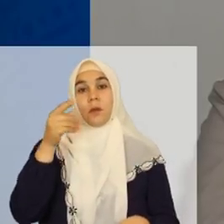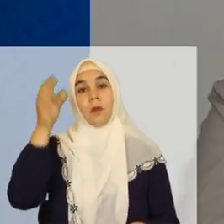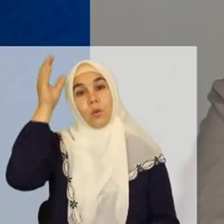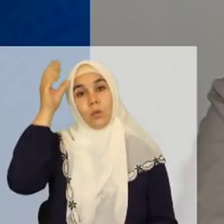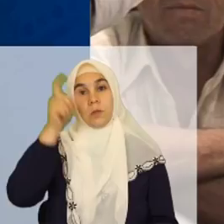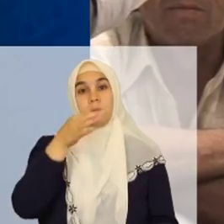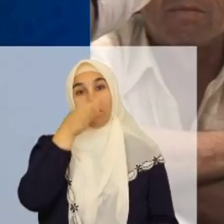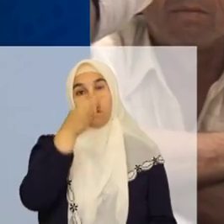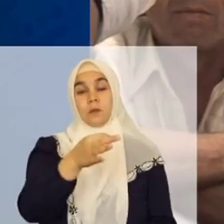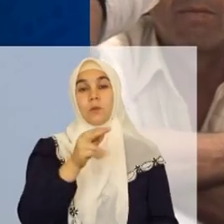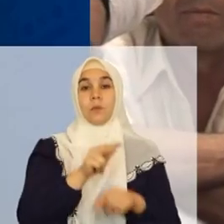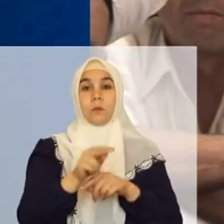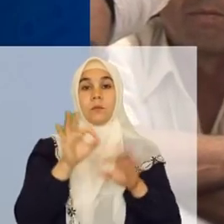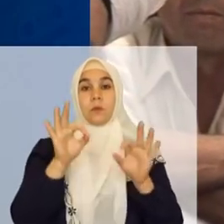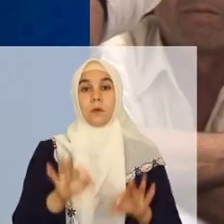aytib bermagan.